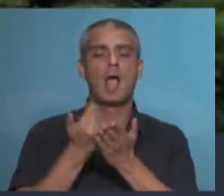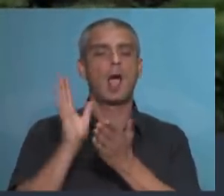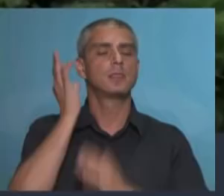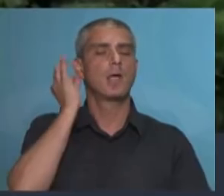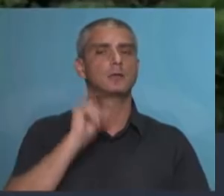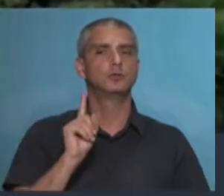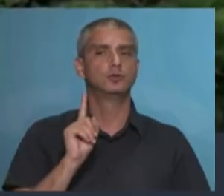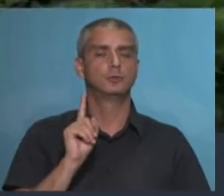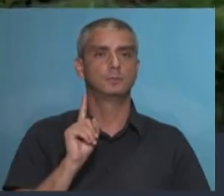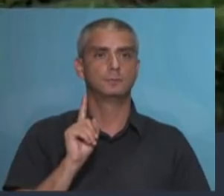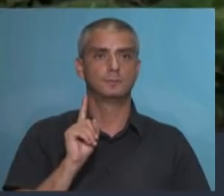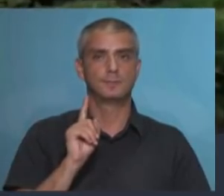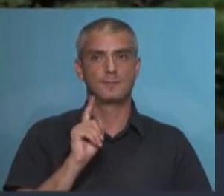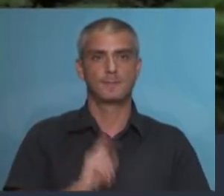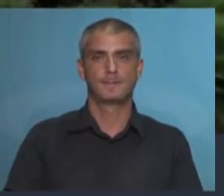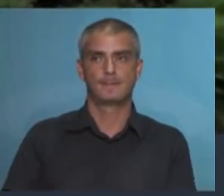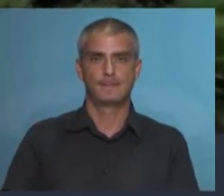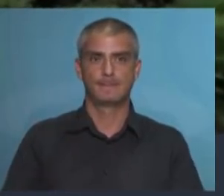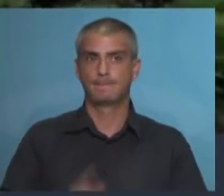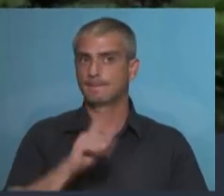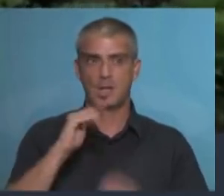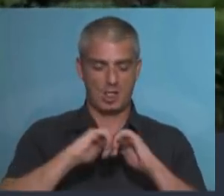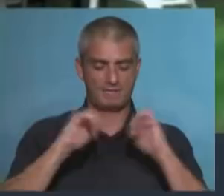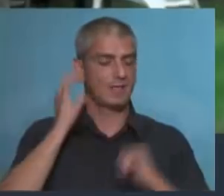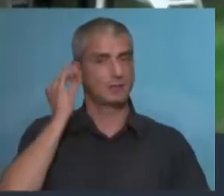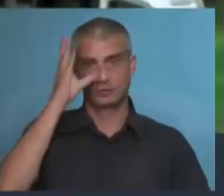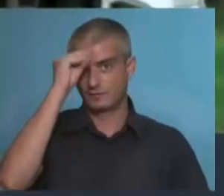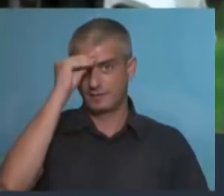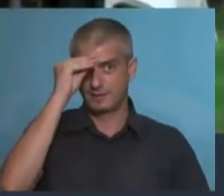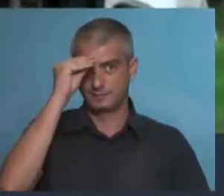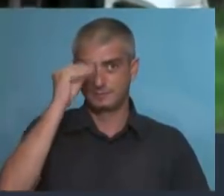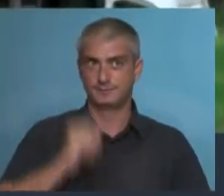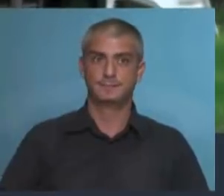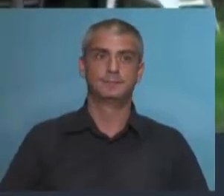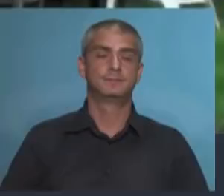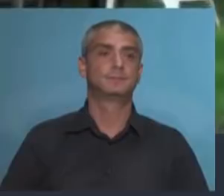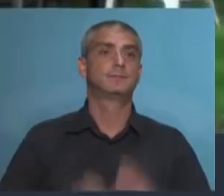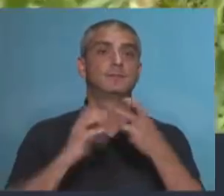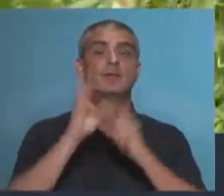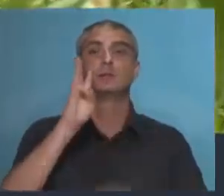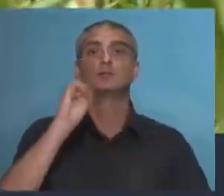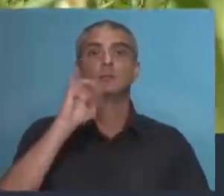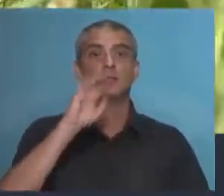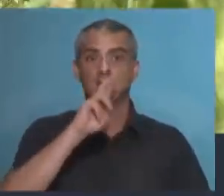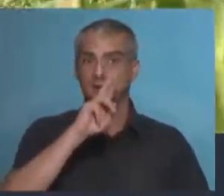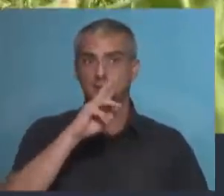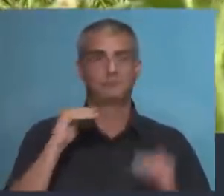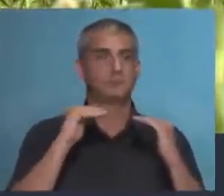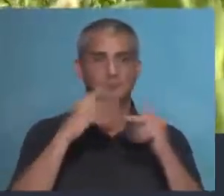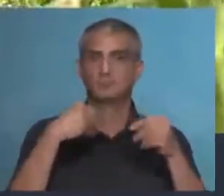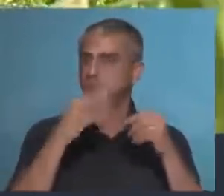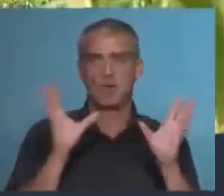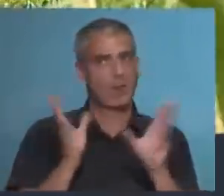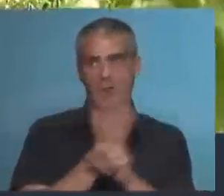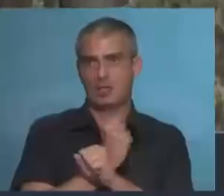שם הדרת נשים, לא תהיה הפרדה בנשים לגברים. בקיבוץ שמיר לעמק השווה עם אריה לא